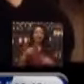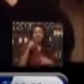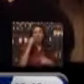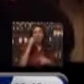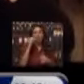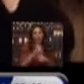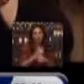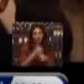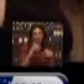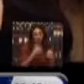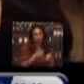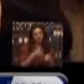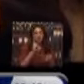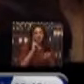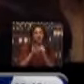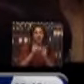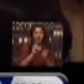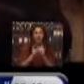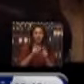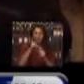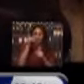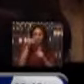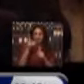متهنية. ورحت هناك عشت